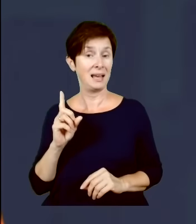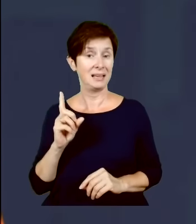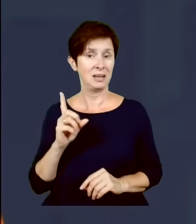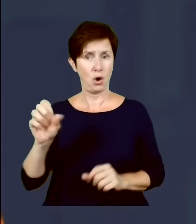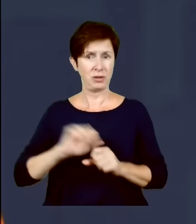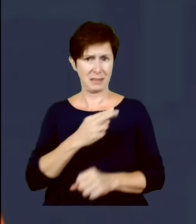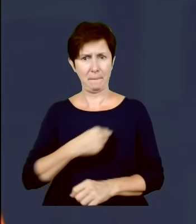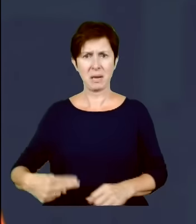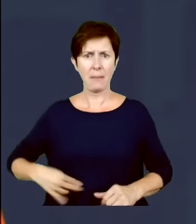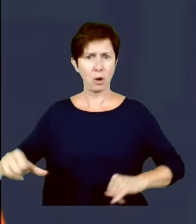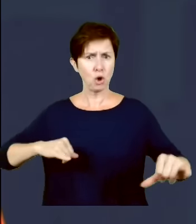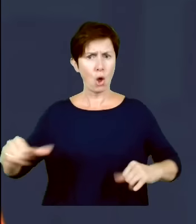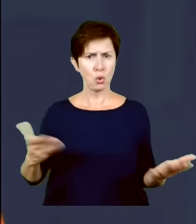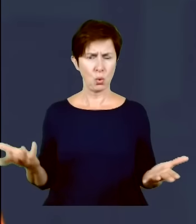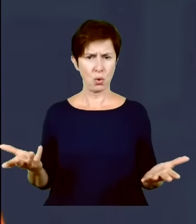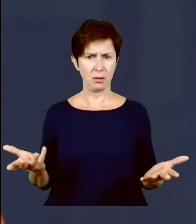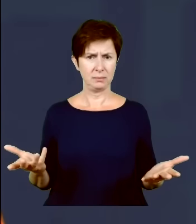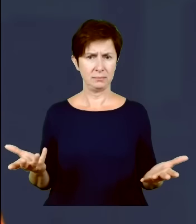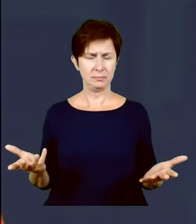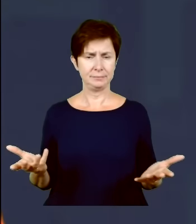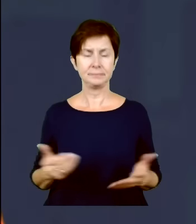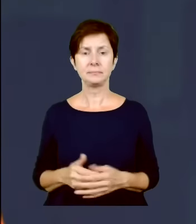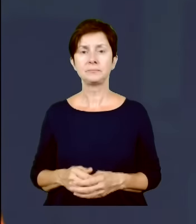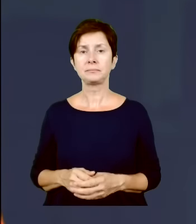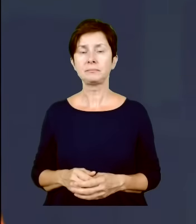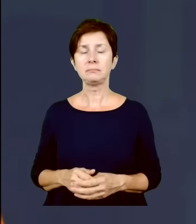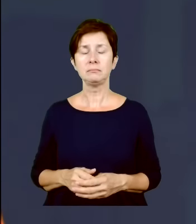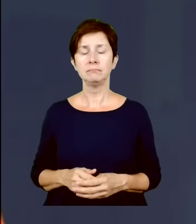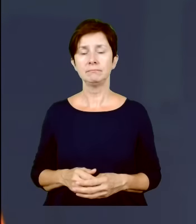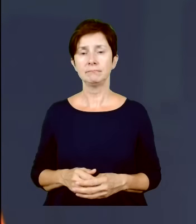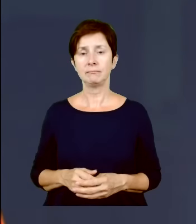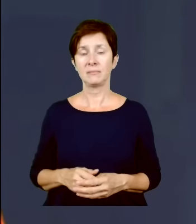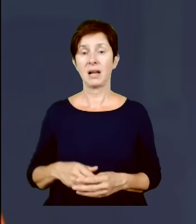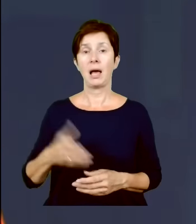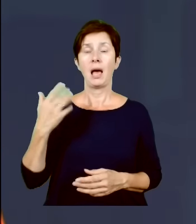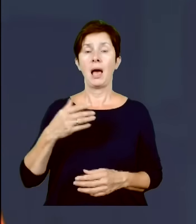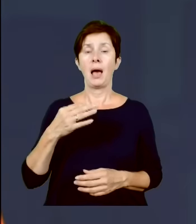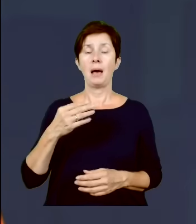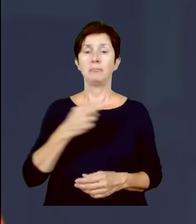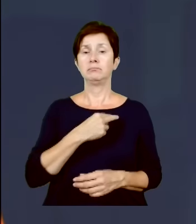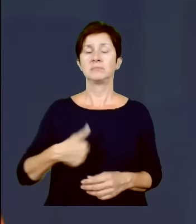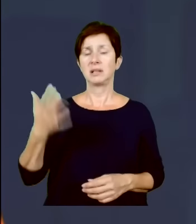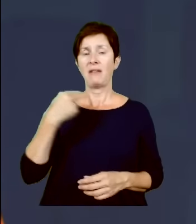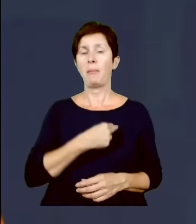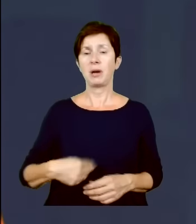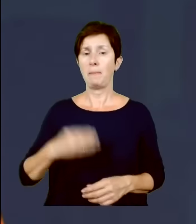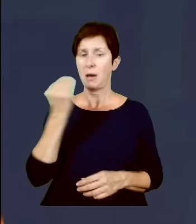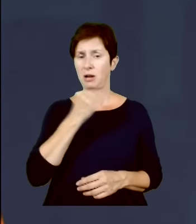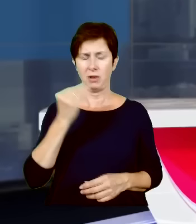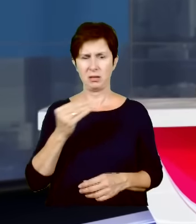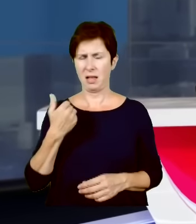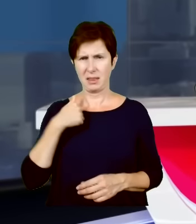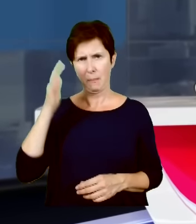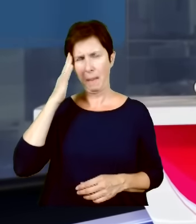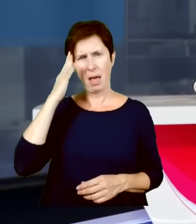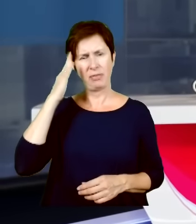rządu tylko że jest premierem rządu i o ile Mateusz morawiecki nie pamiętam żeby miał urlopy wtedy kiedy na